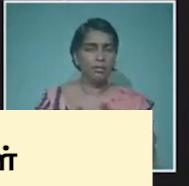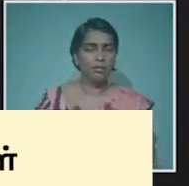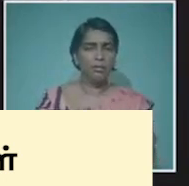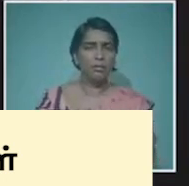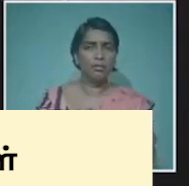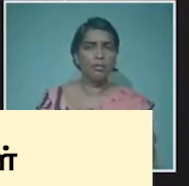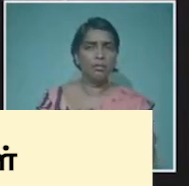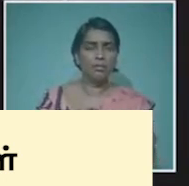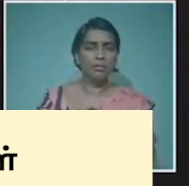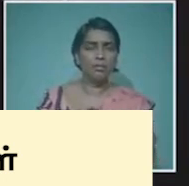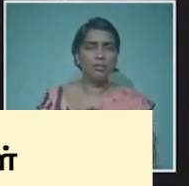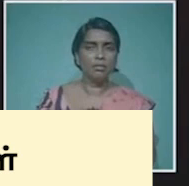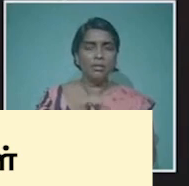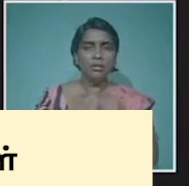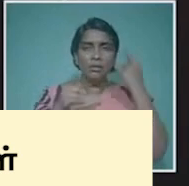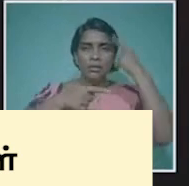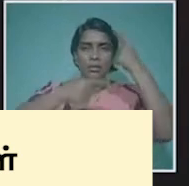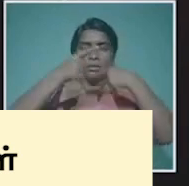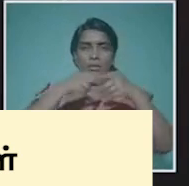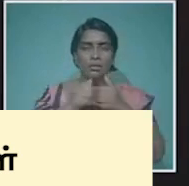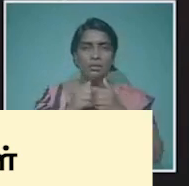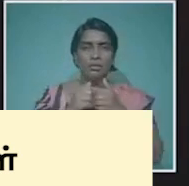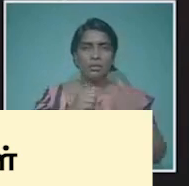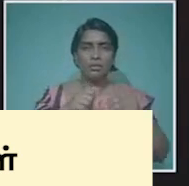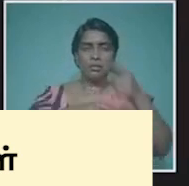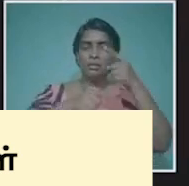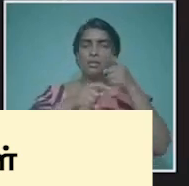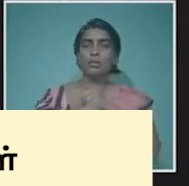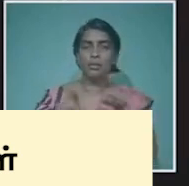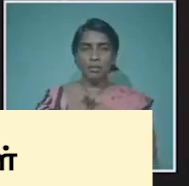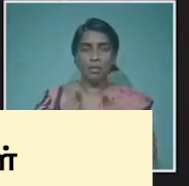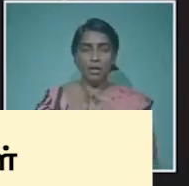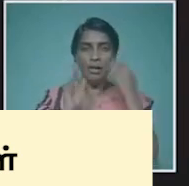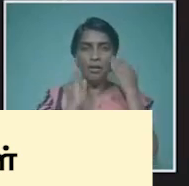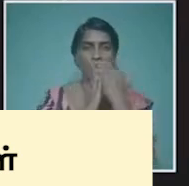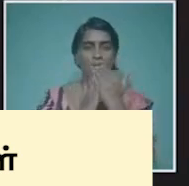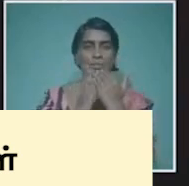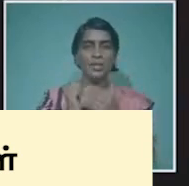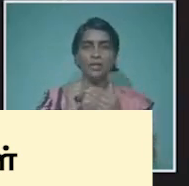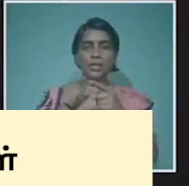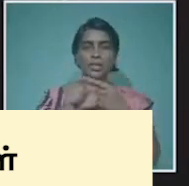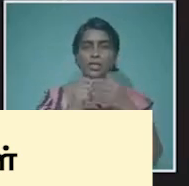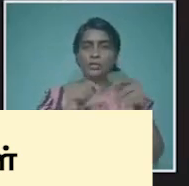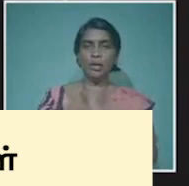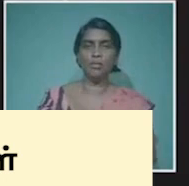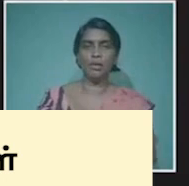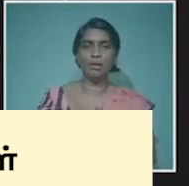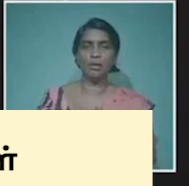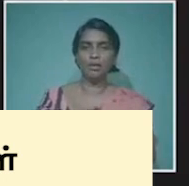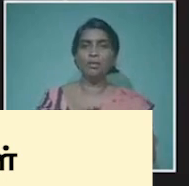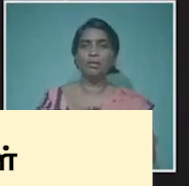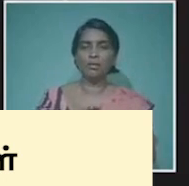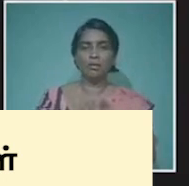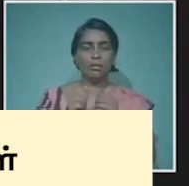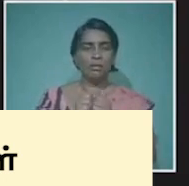என்கிற போது நடைமுறைகளை பார்க்கின்றோம். இவ்வாறு மலினமான